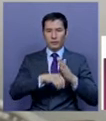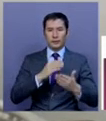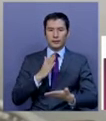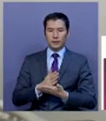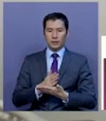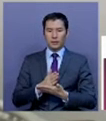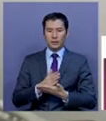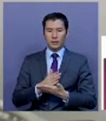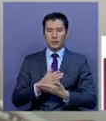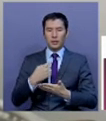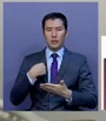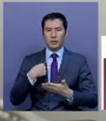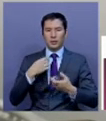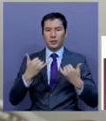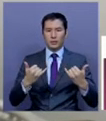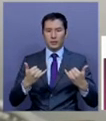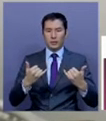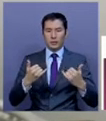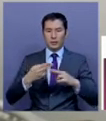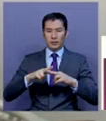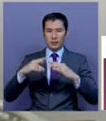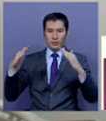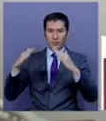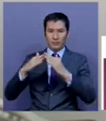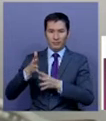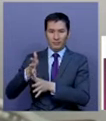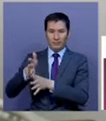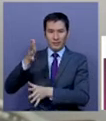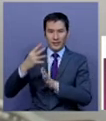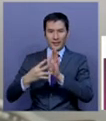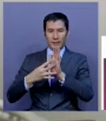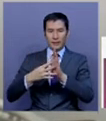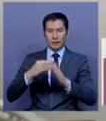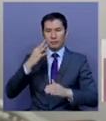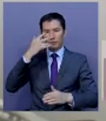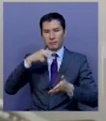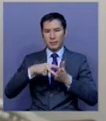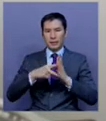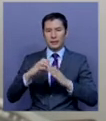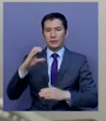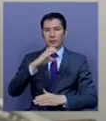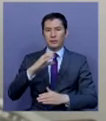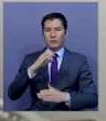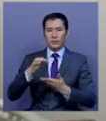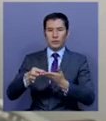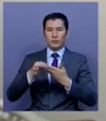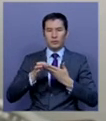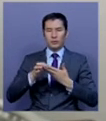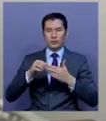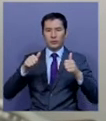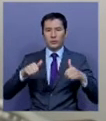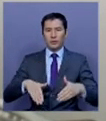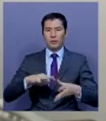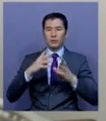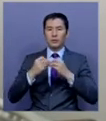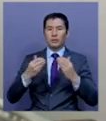Біздің кестеміз бойынша қазынса бұл үй бойынша сентябрьде бізге қорытындысын беру керек. Қорытындысын